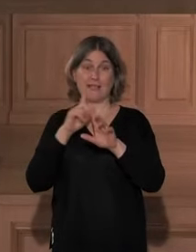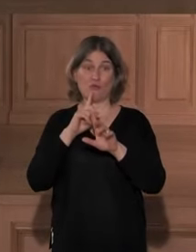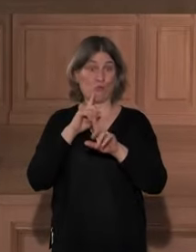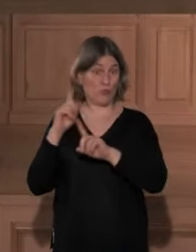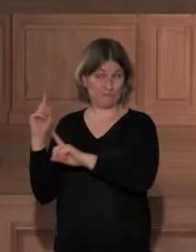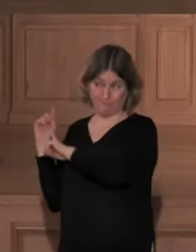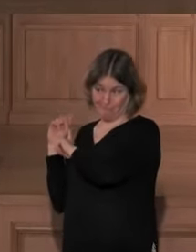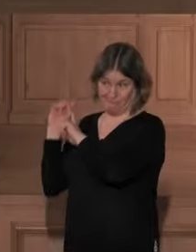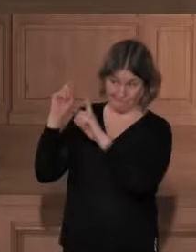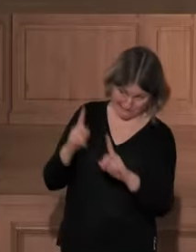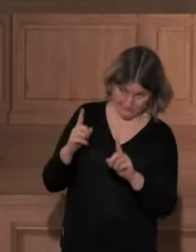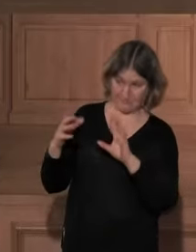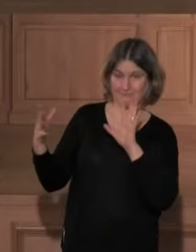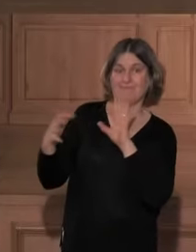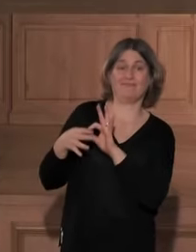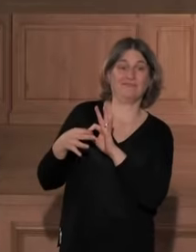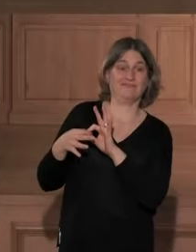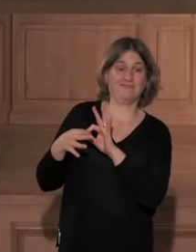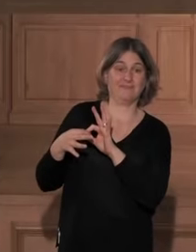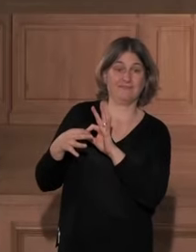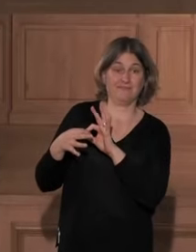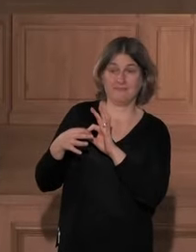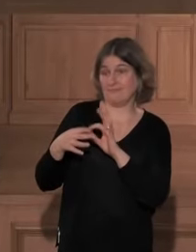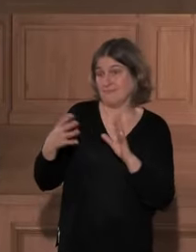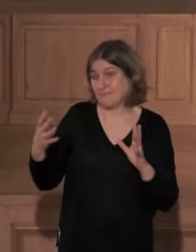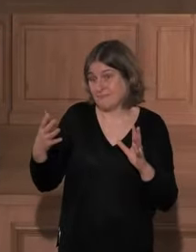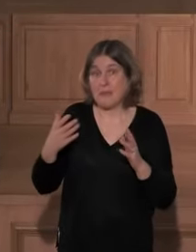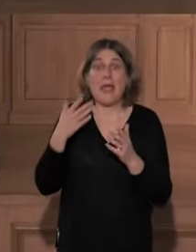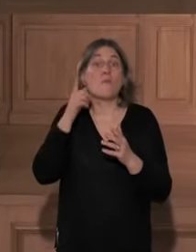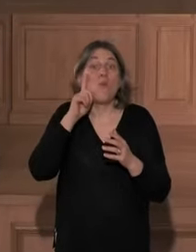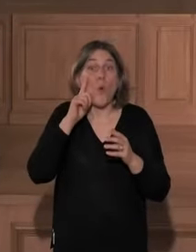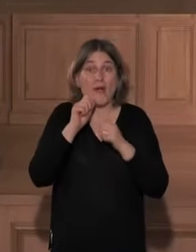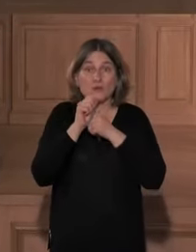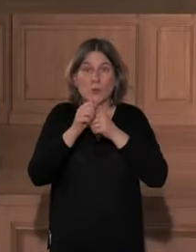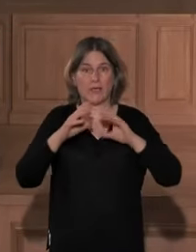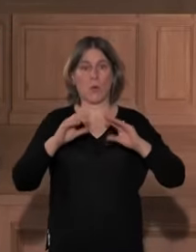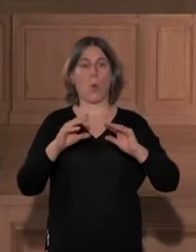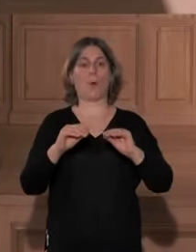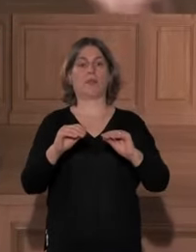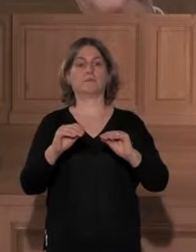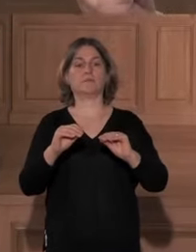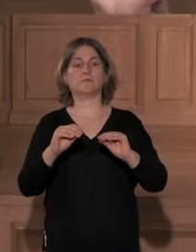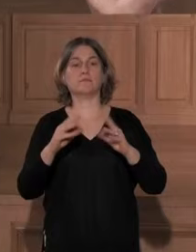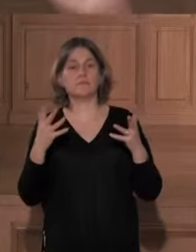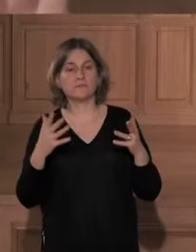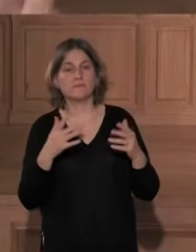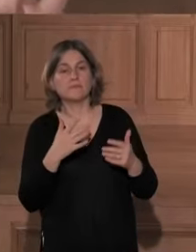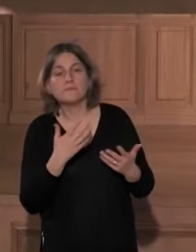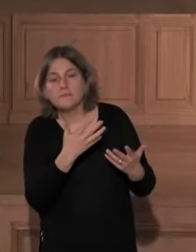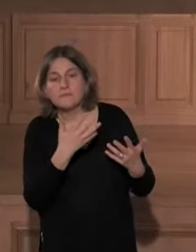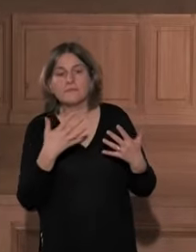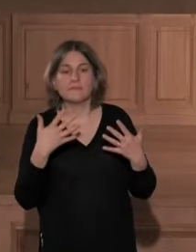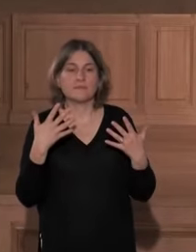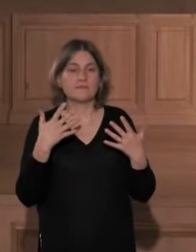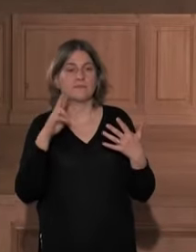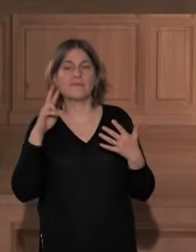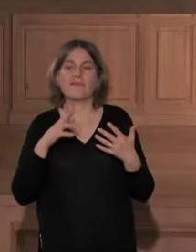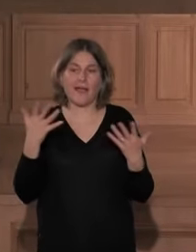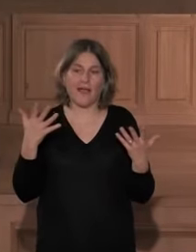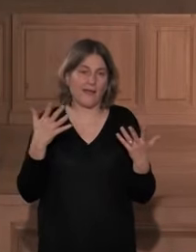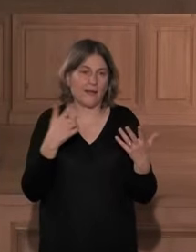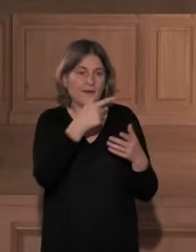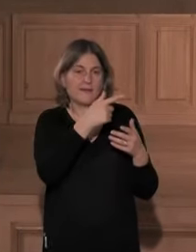lâché, mais c'est concret. C'est-à-dire que nous, on écoute la science. Quand il dit Moïse, il a raison, c'est aussi un petit peu celui qui